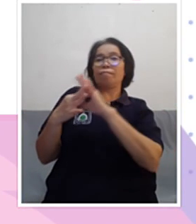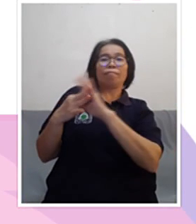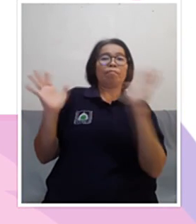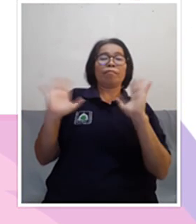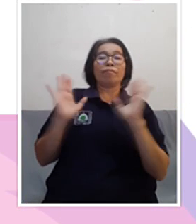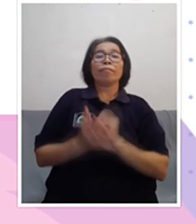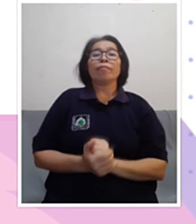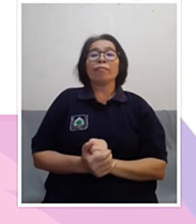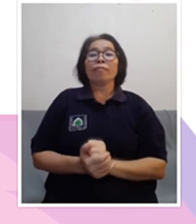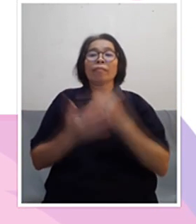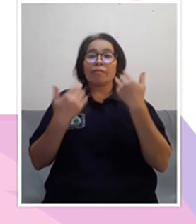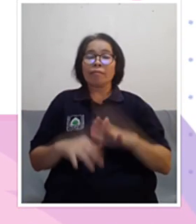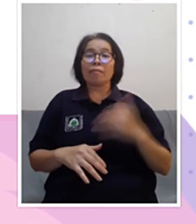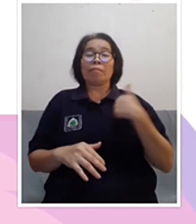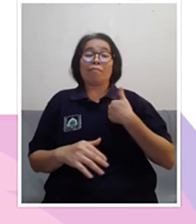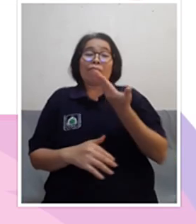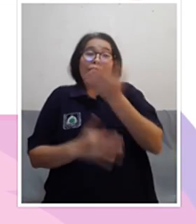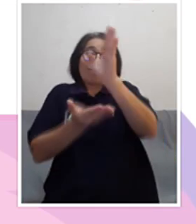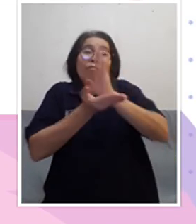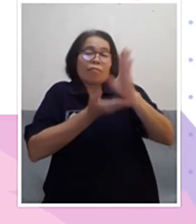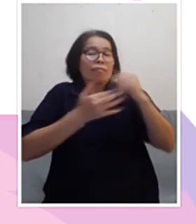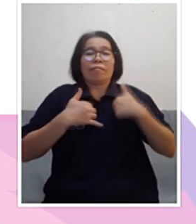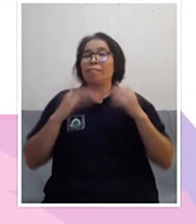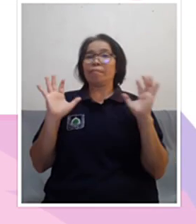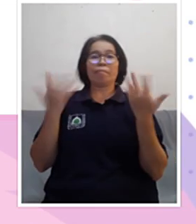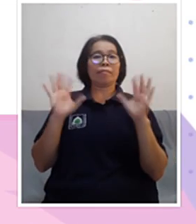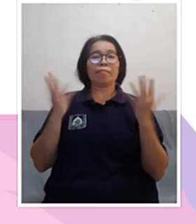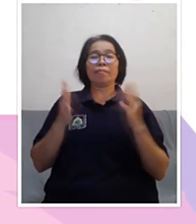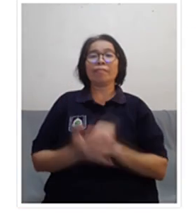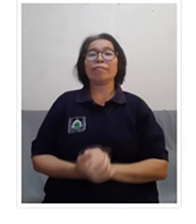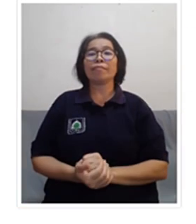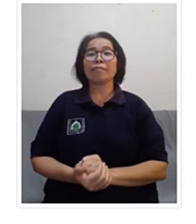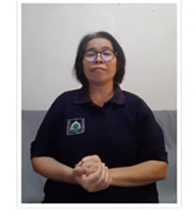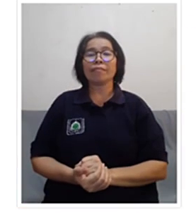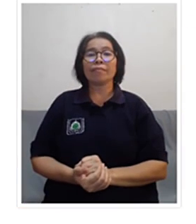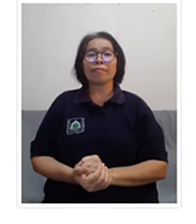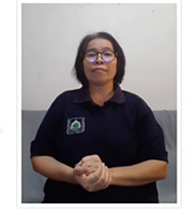ทศไทยและไม่มีการเปิดรับบริจาคดังกล่าวแต่อย่างใด